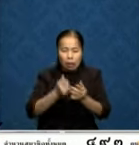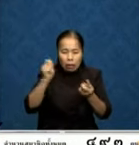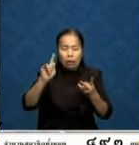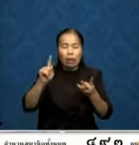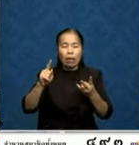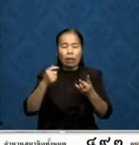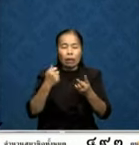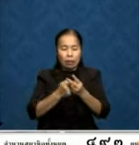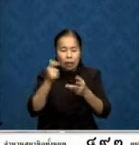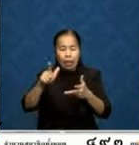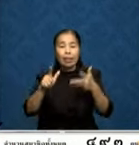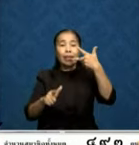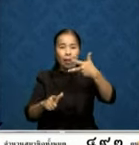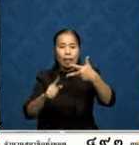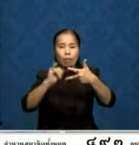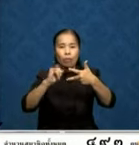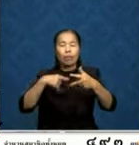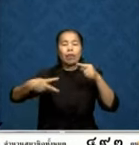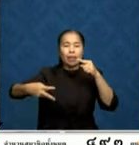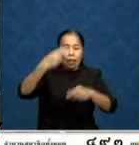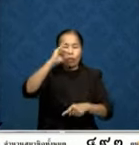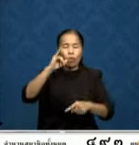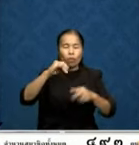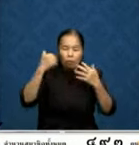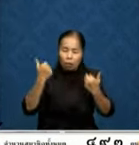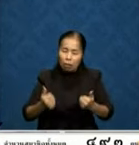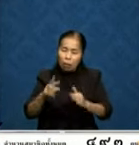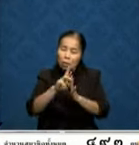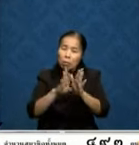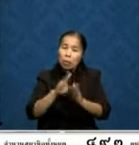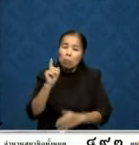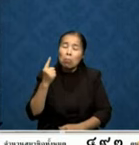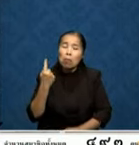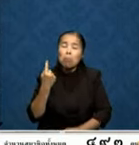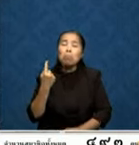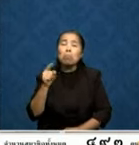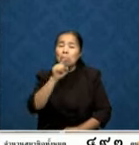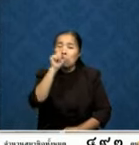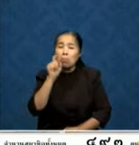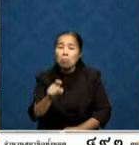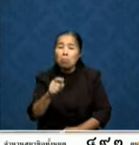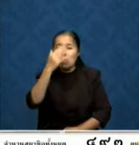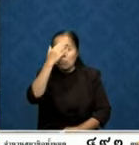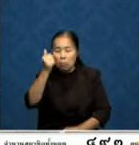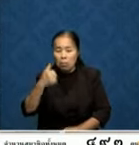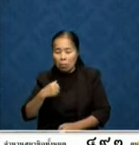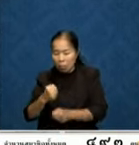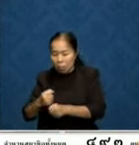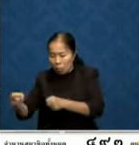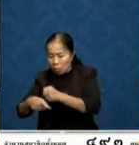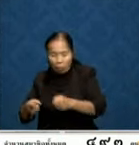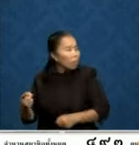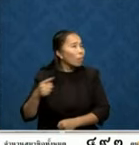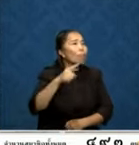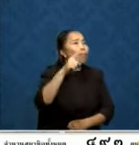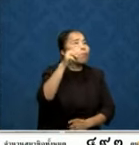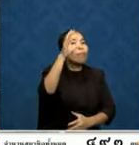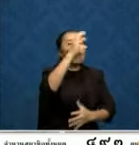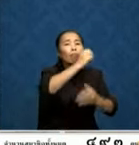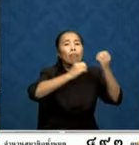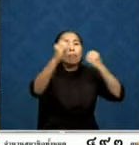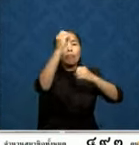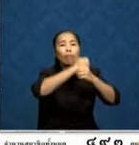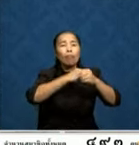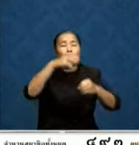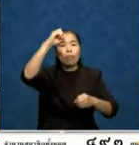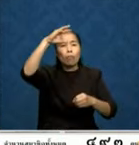แต่วันนี้ไม่ทราบระเบียบมาใหม่หรือยังไงกลับมาจากนาหม้อไฟฟ้าหายแล้วหม้อ